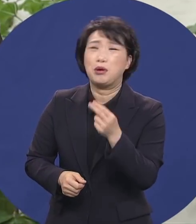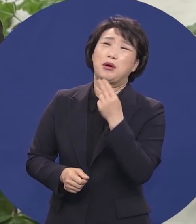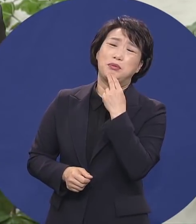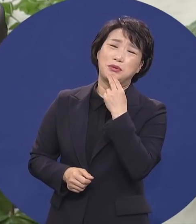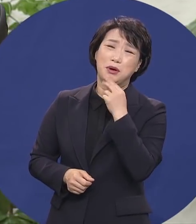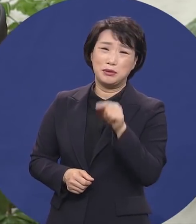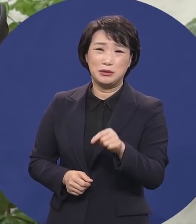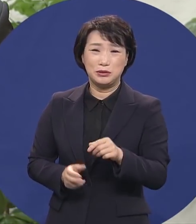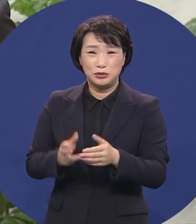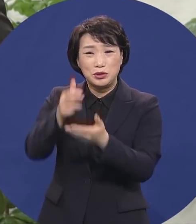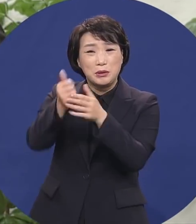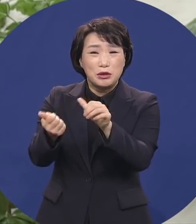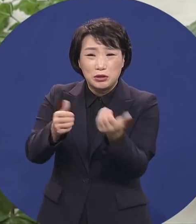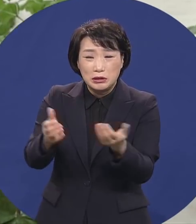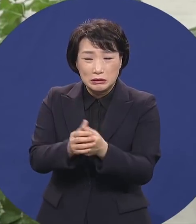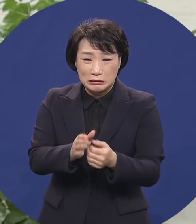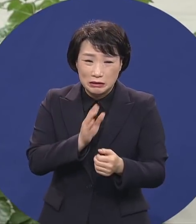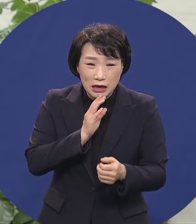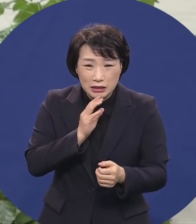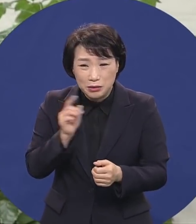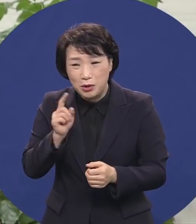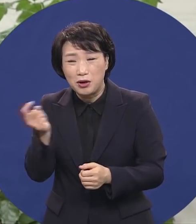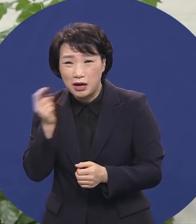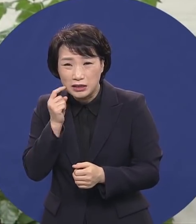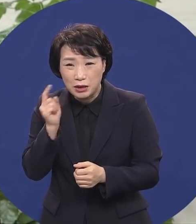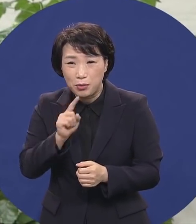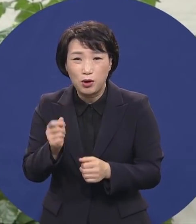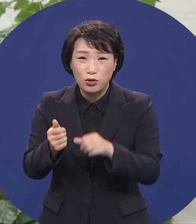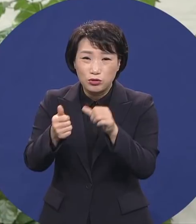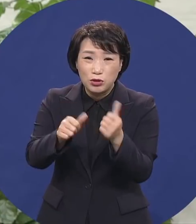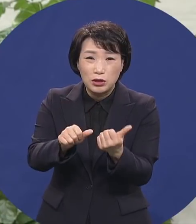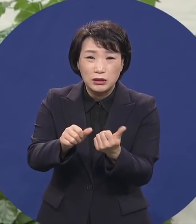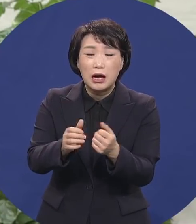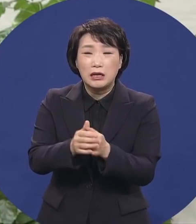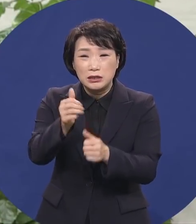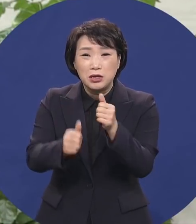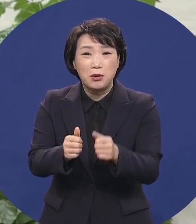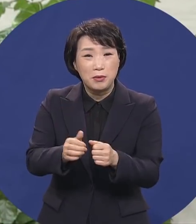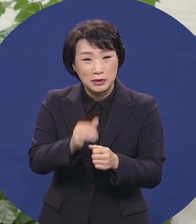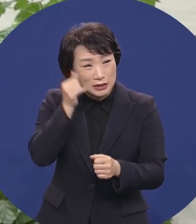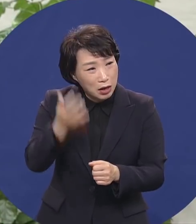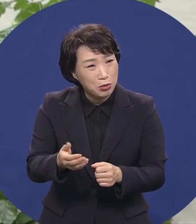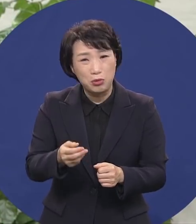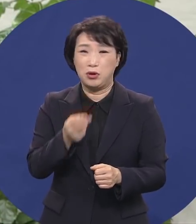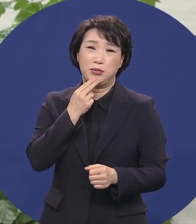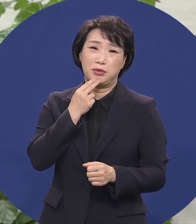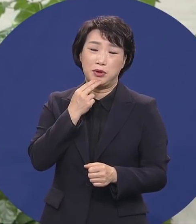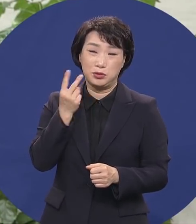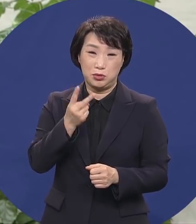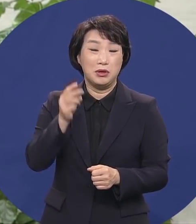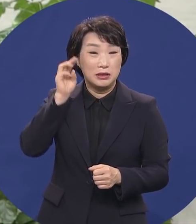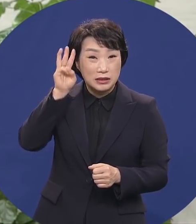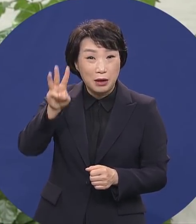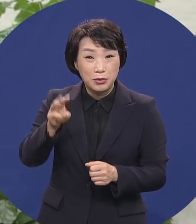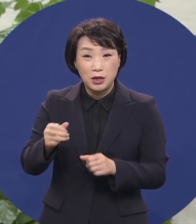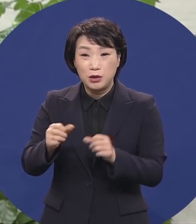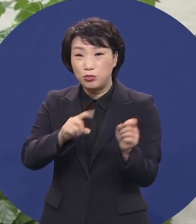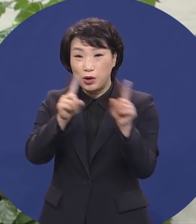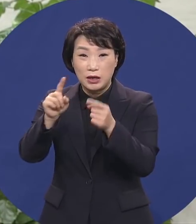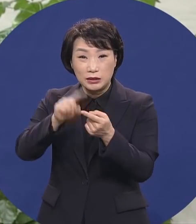이게 사실인가 아닌가? 3일 만에 다시 죽었다가 부활할 것에 대해서 시험해 보셨느냐?